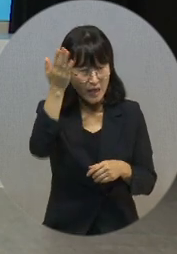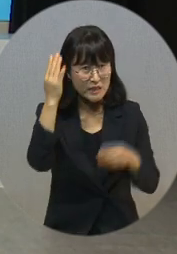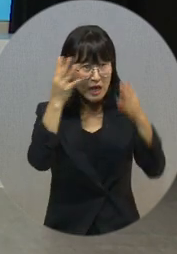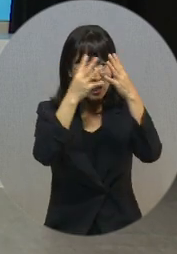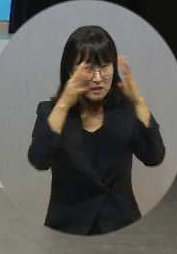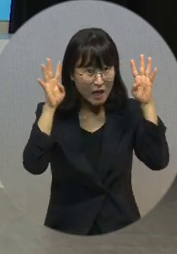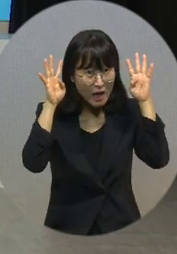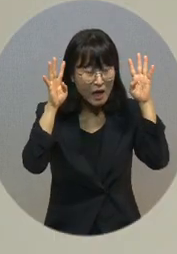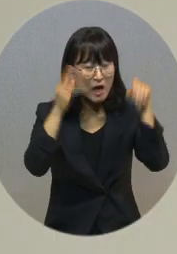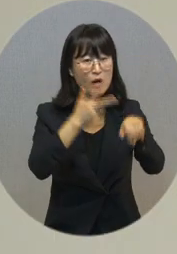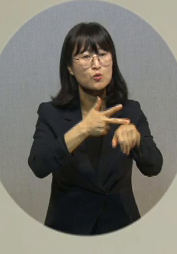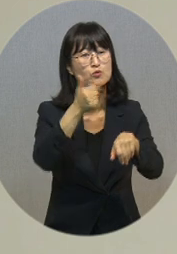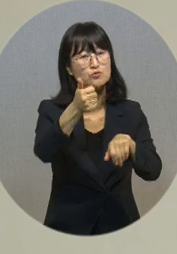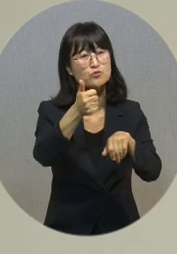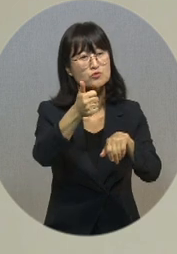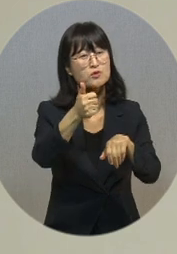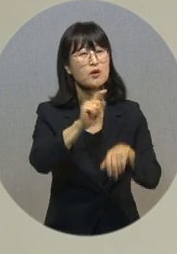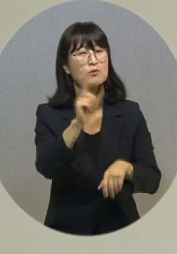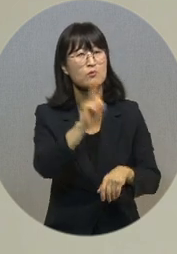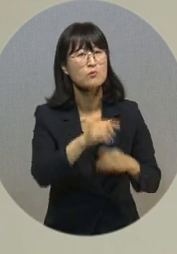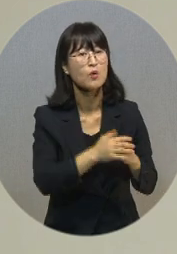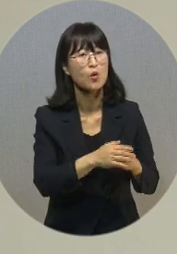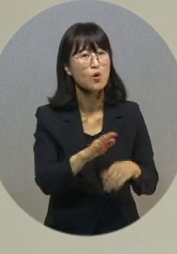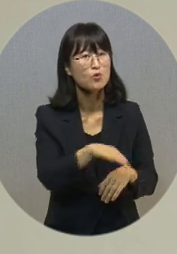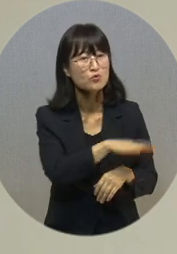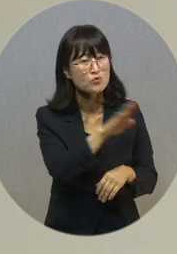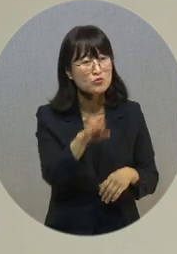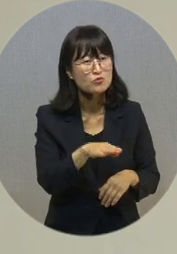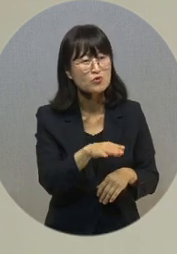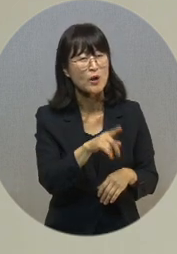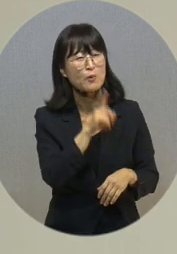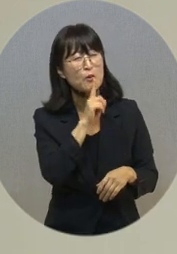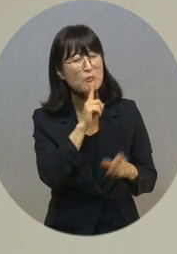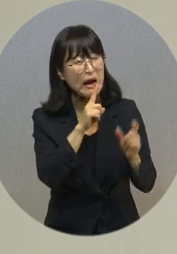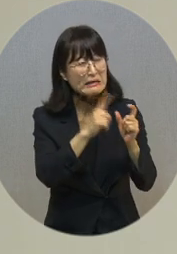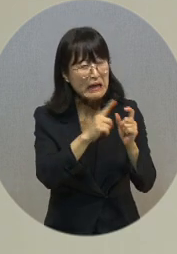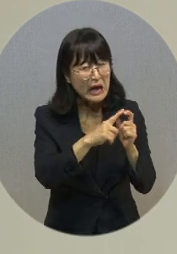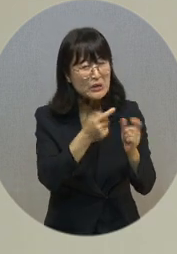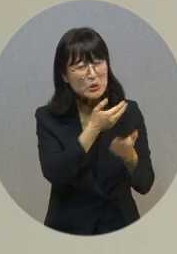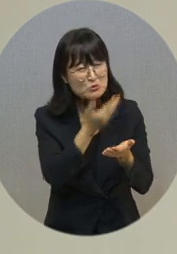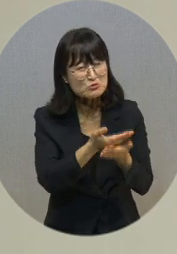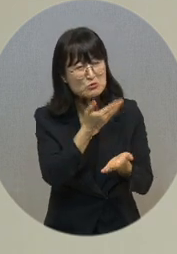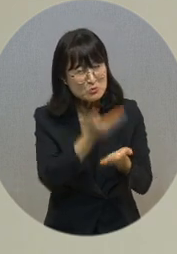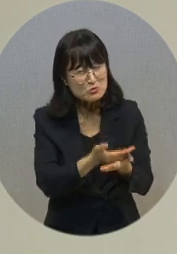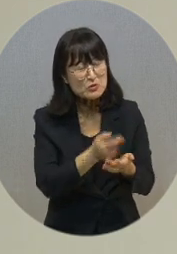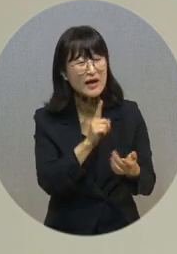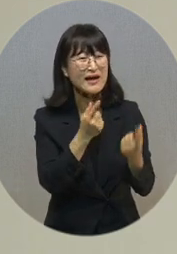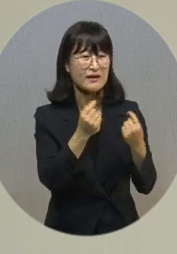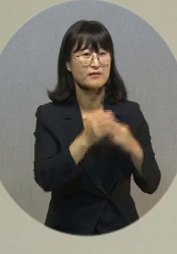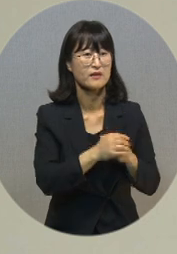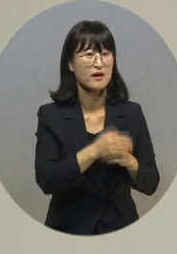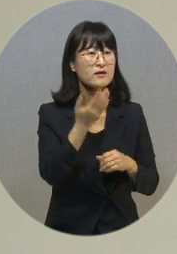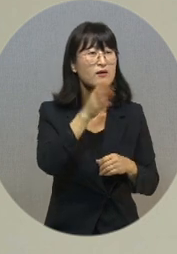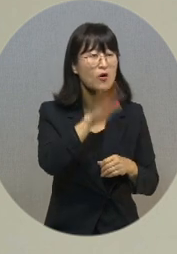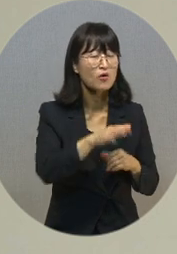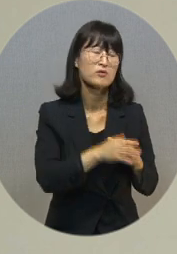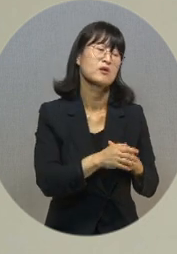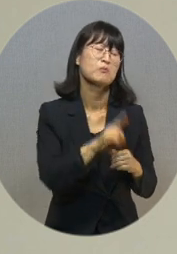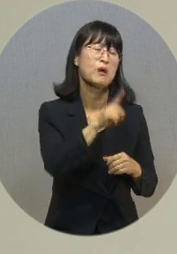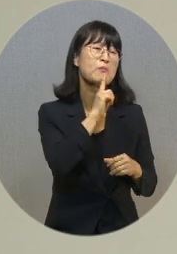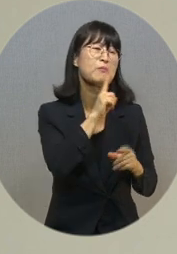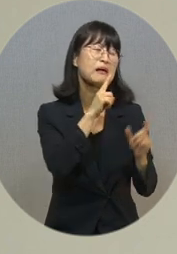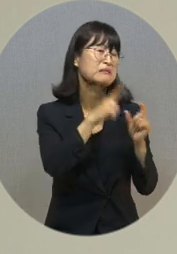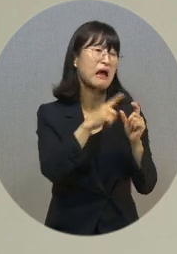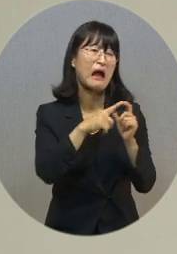하나 있었어요. 야, 우리는 용어 가지고 먹고 산다. 아, 근데 한자로 막 풀이되는 것들도 많잖아요.